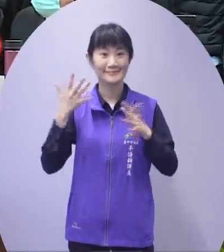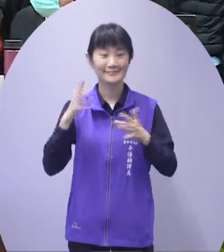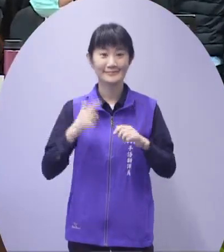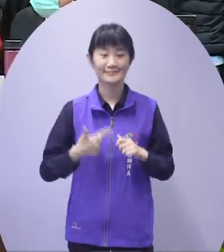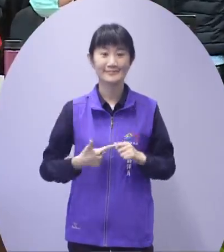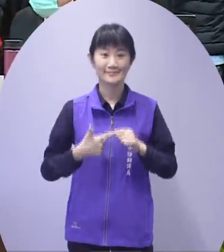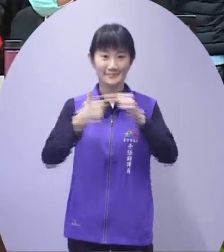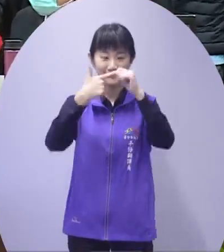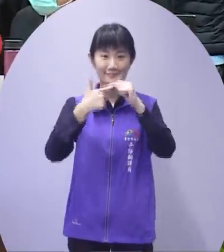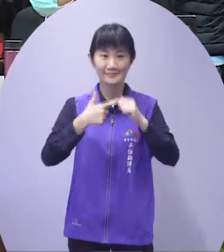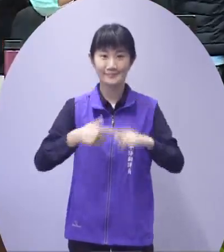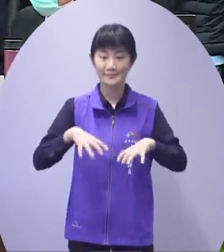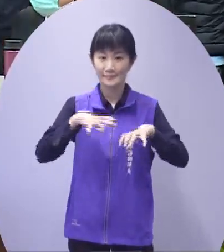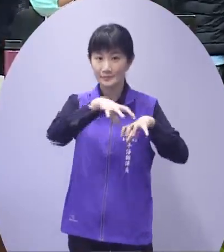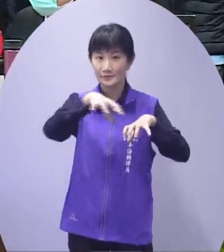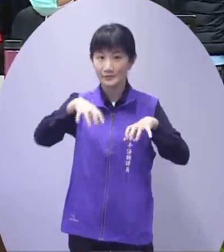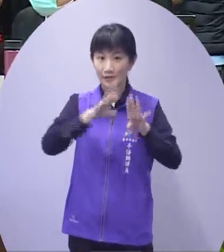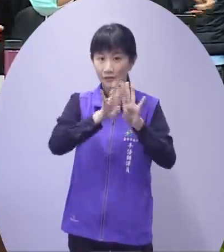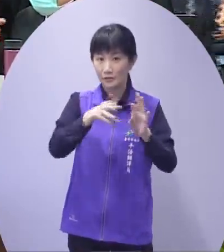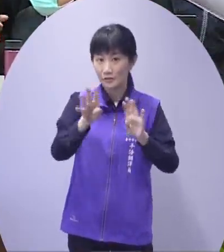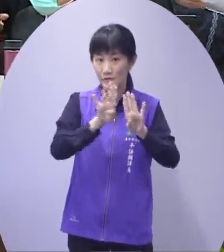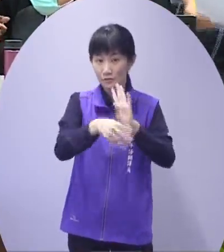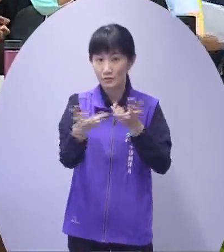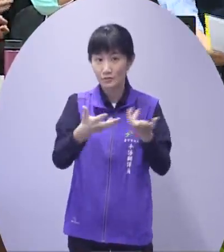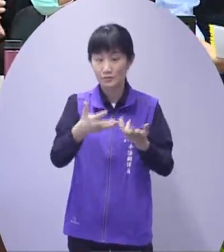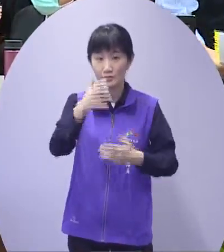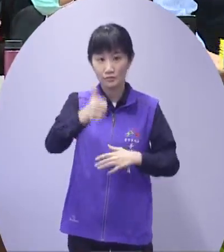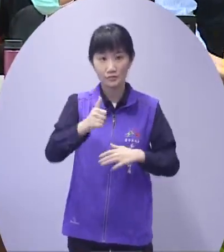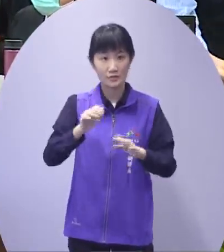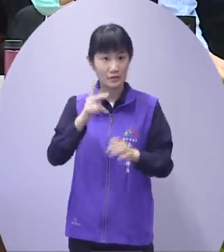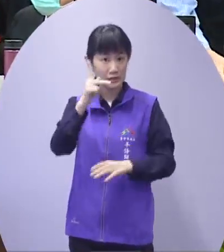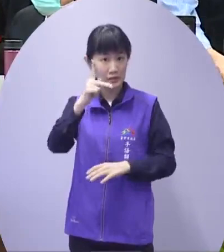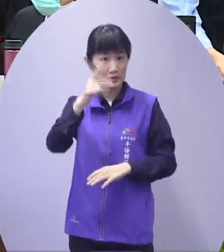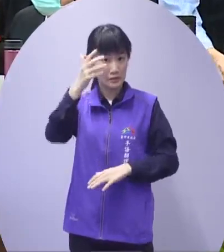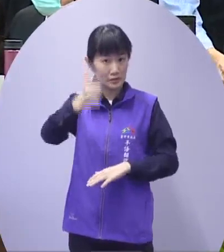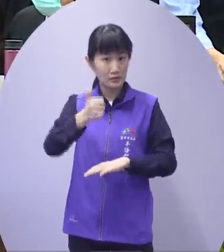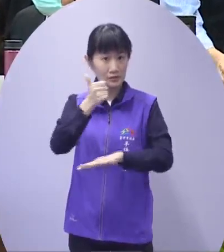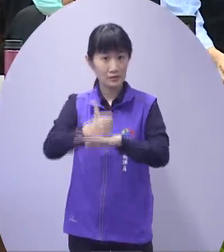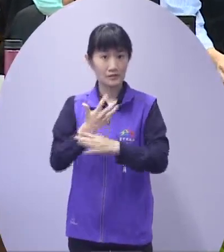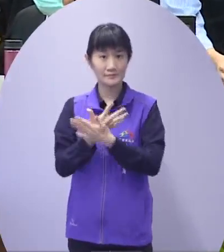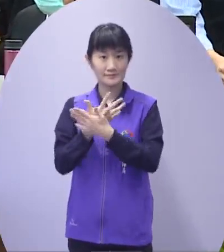第六位，地方税务局丁书璇科长，请上台授奖。